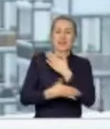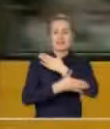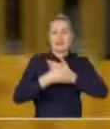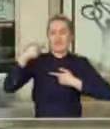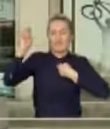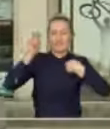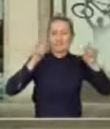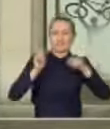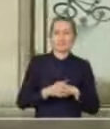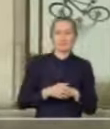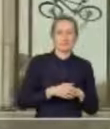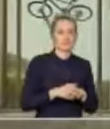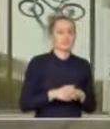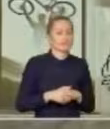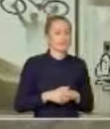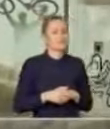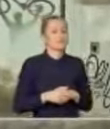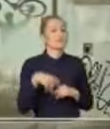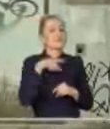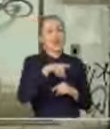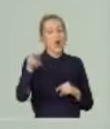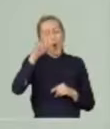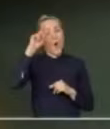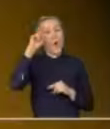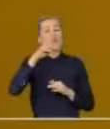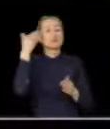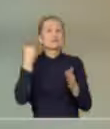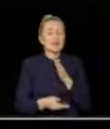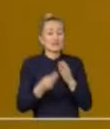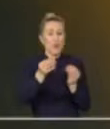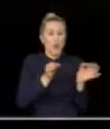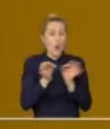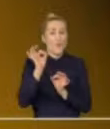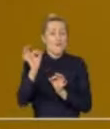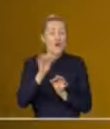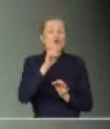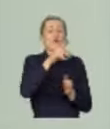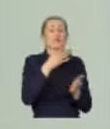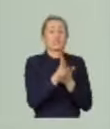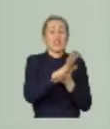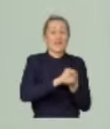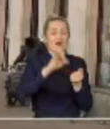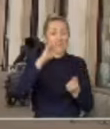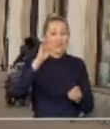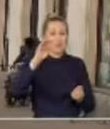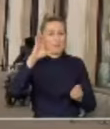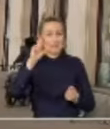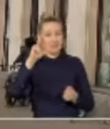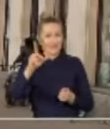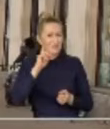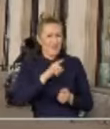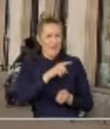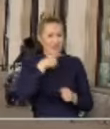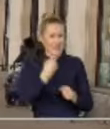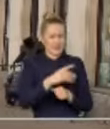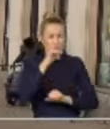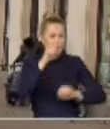granicą. Dla osób, które w aferze GetBack straciło oszczędności, decyzje sędziów są bulwersujące i